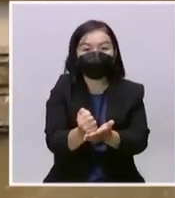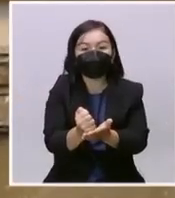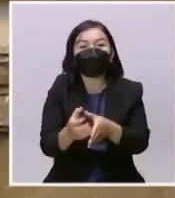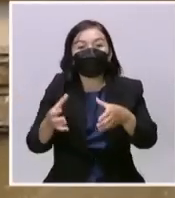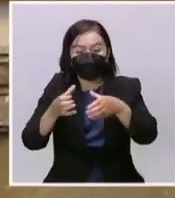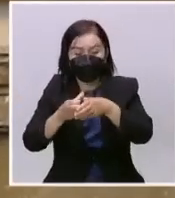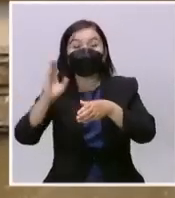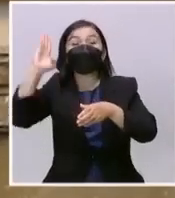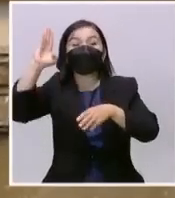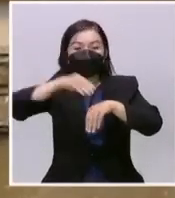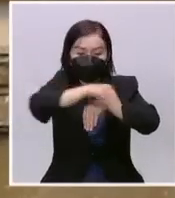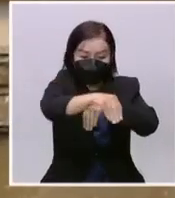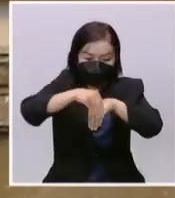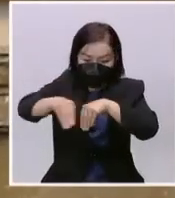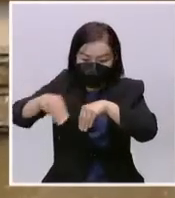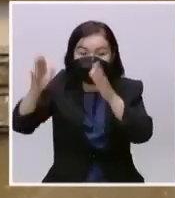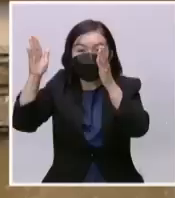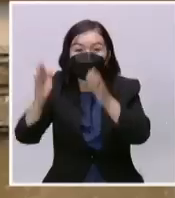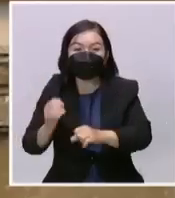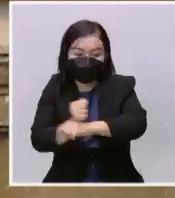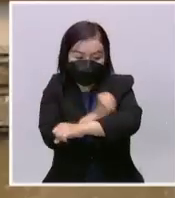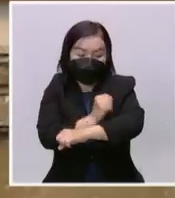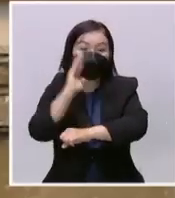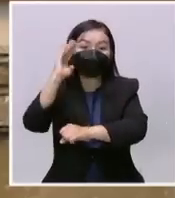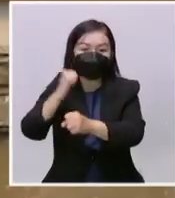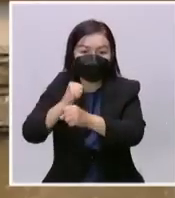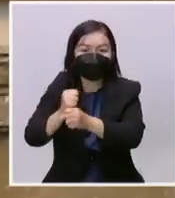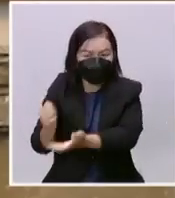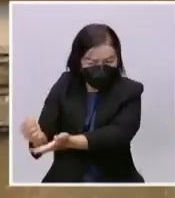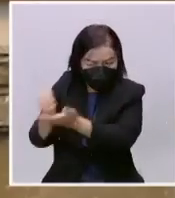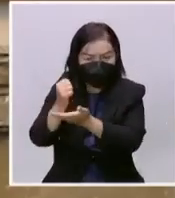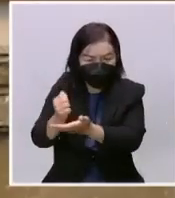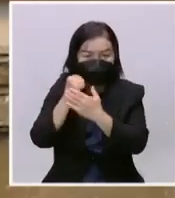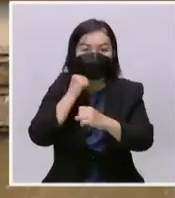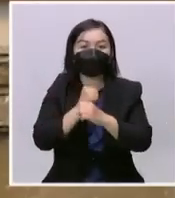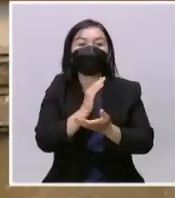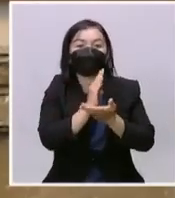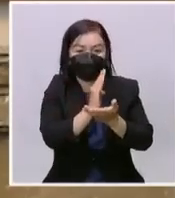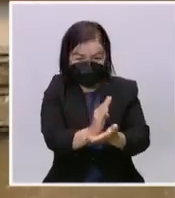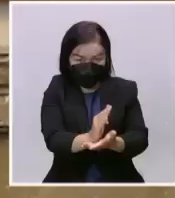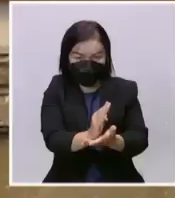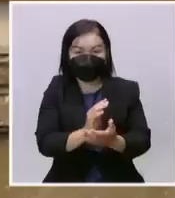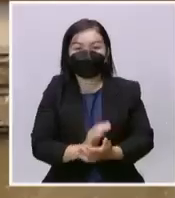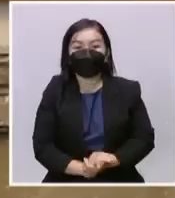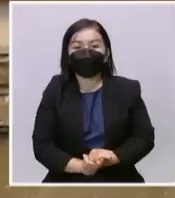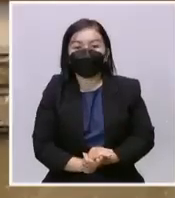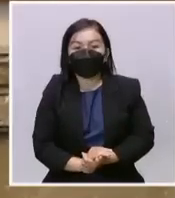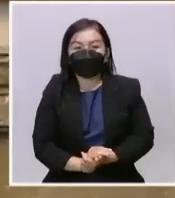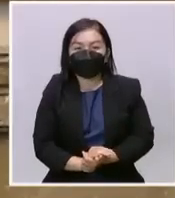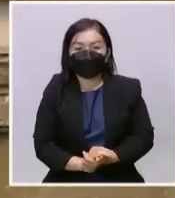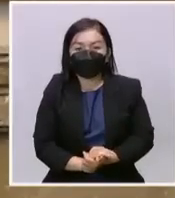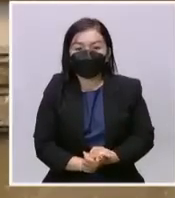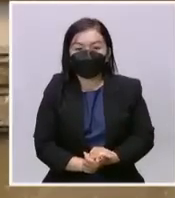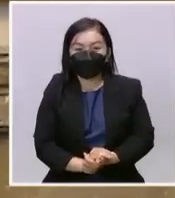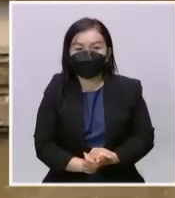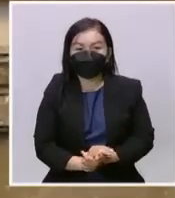จริญพวกพันธ์นะครับทั้งพนักงานเครือเจริญพวกพันธ์มาช่วยกันทำบุญนะครับโอเคครับ